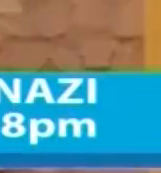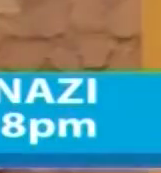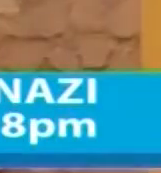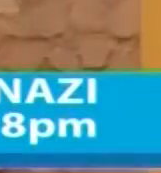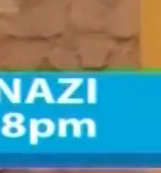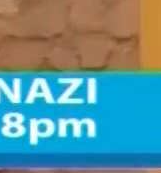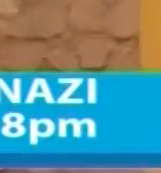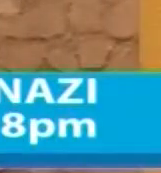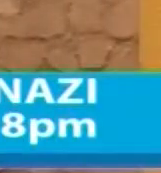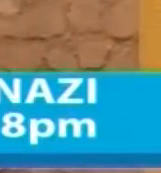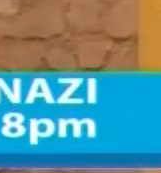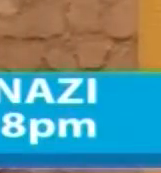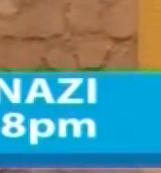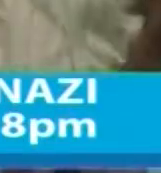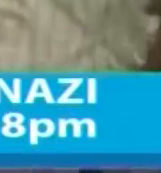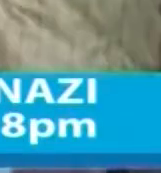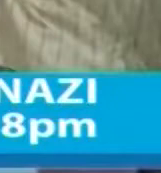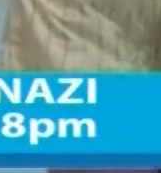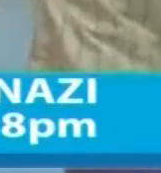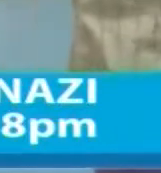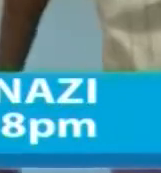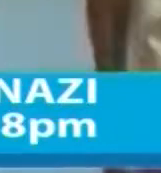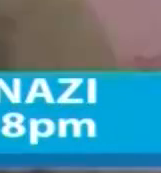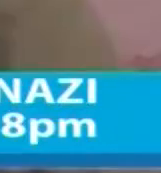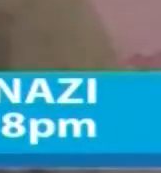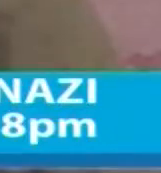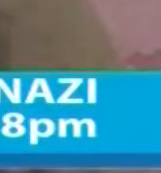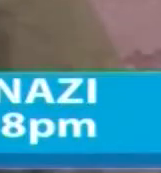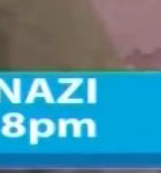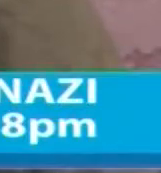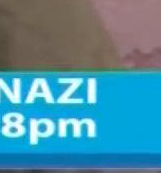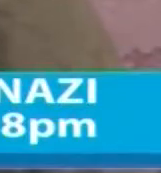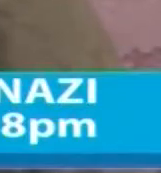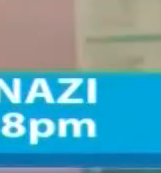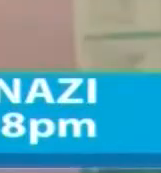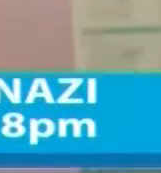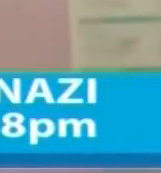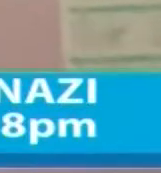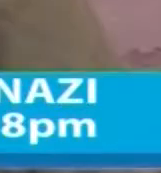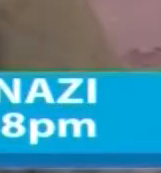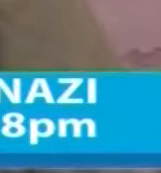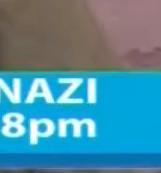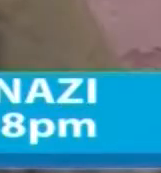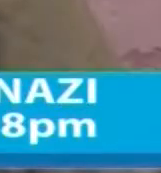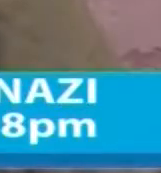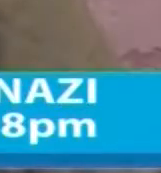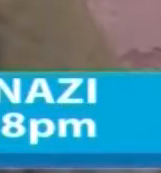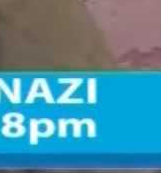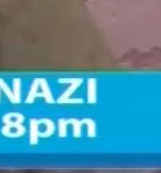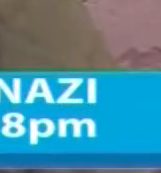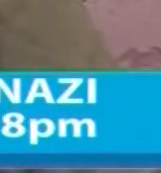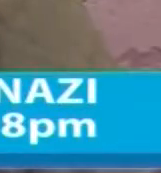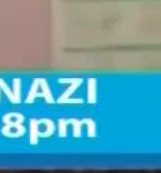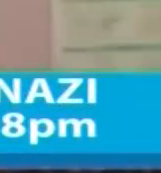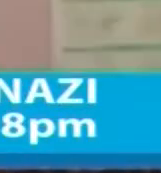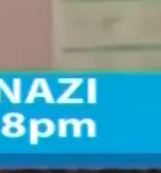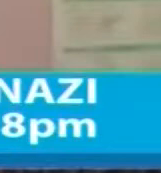mchana, usiku ulale. Usiku na kesha kicheka. Mr. Nzomo, tell me more about yourself.